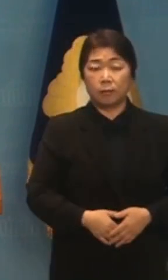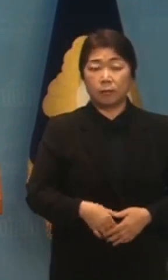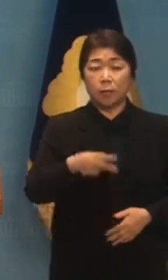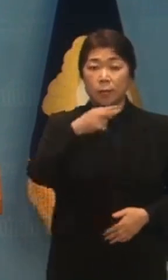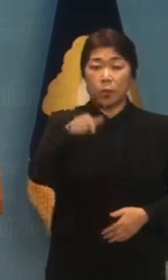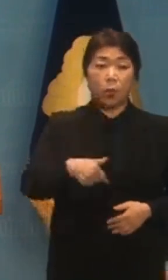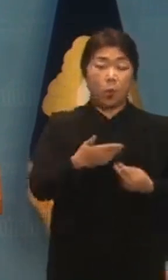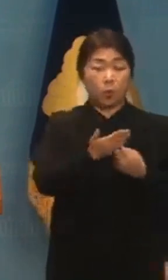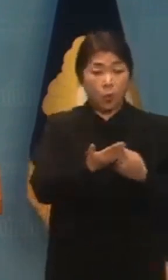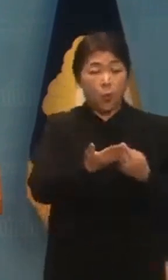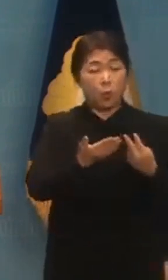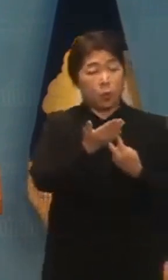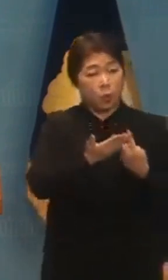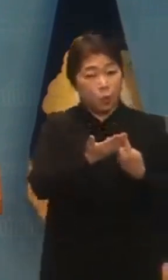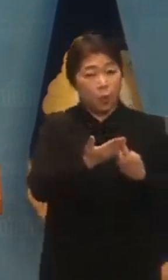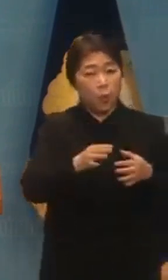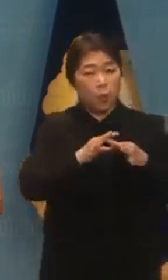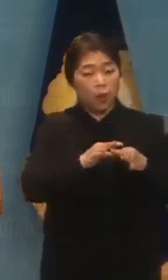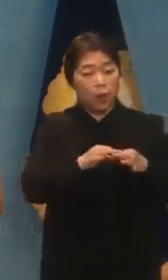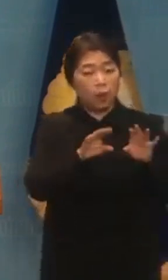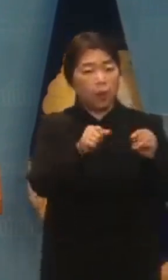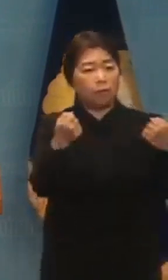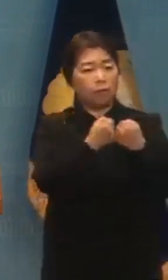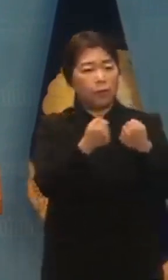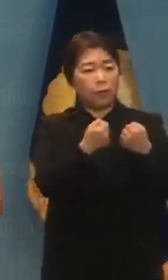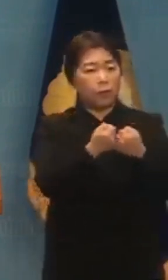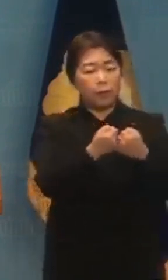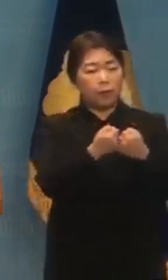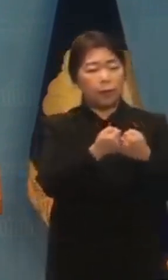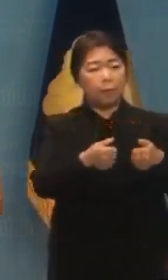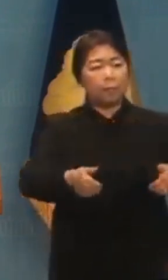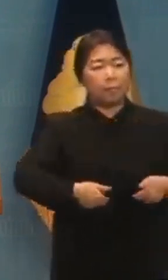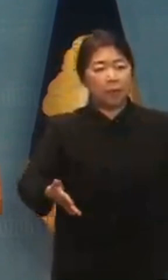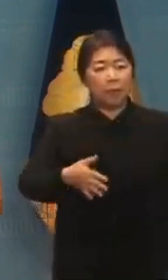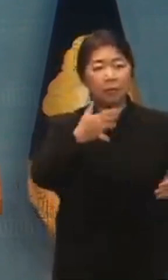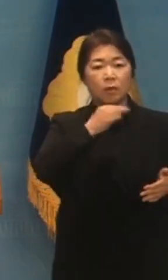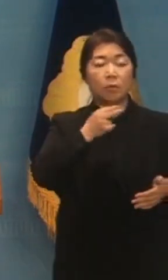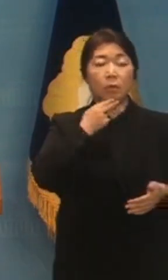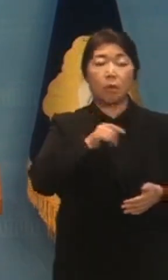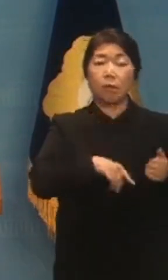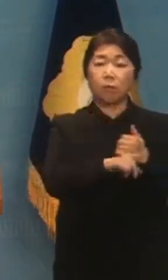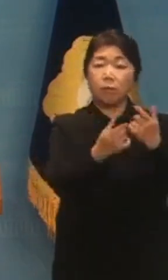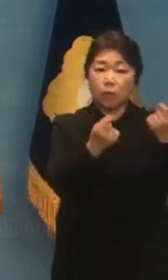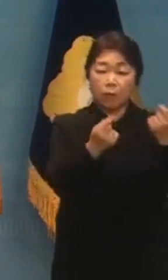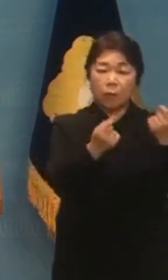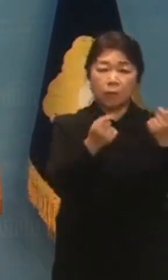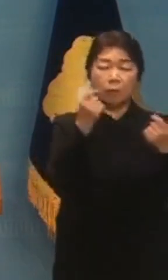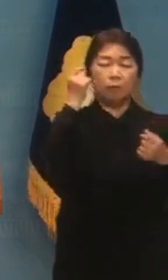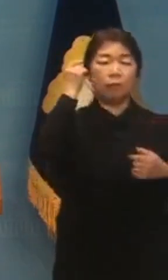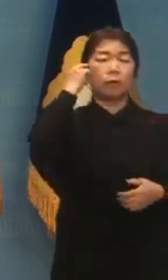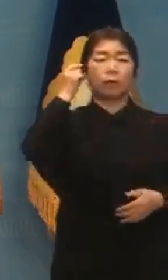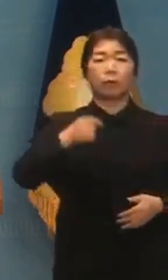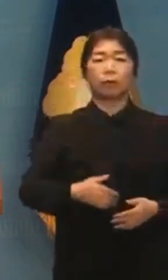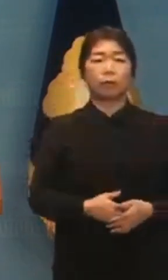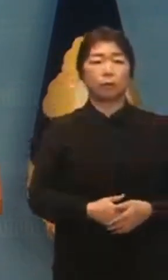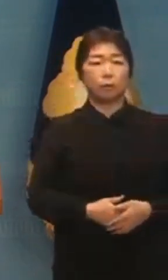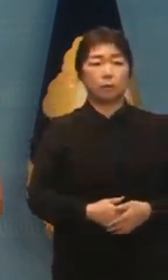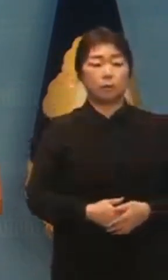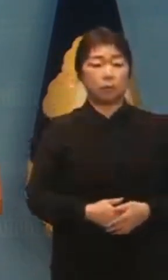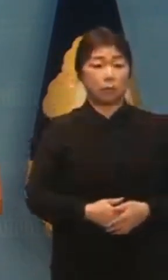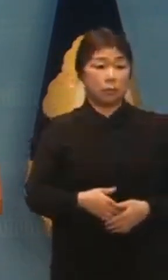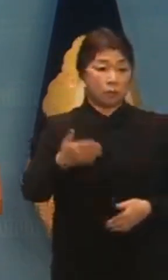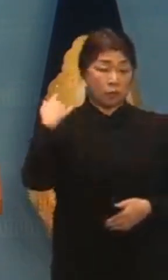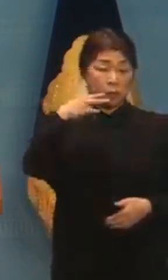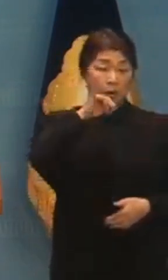독도와 관련한 영토 분쟁은 존재하지 않는다는 게 우리 정부의 공식 입장 아닙니까? 과거